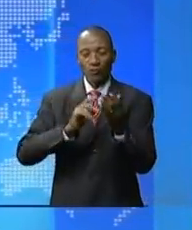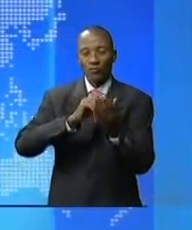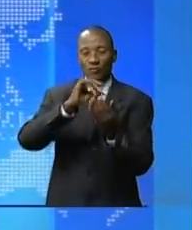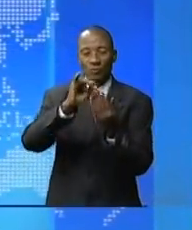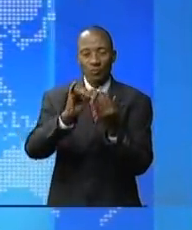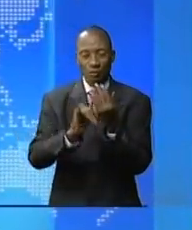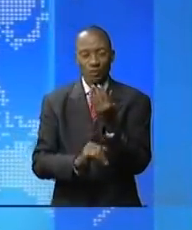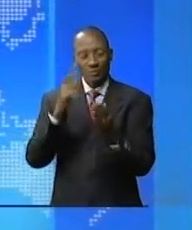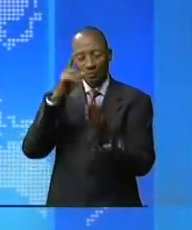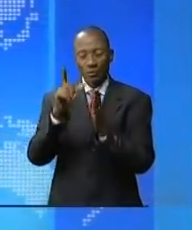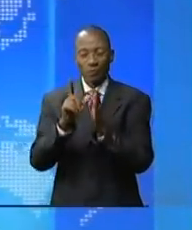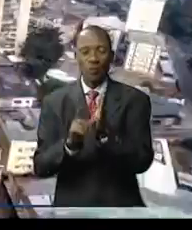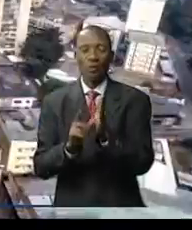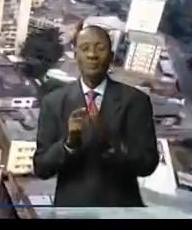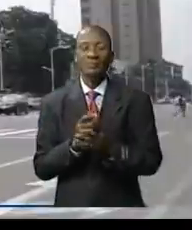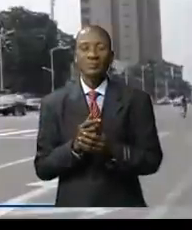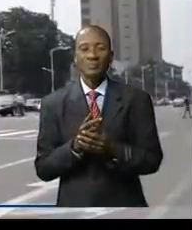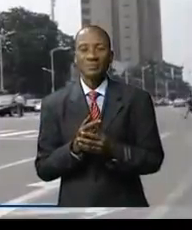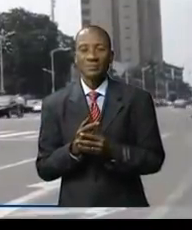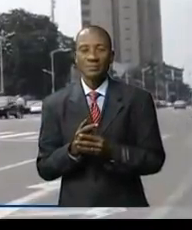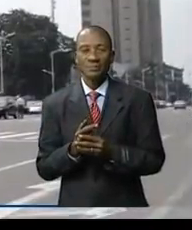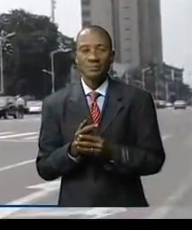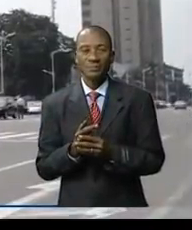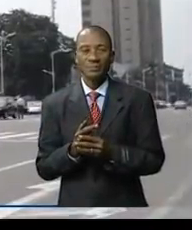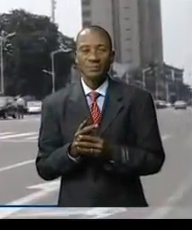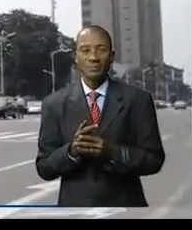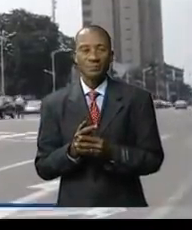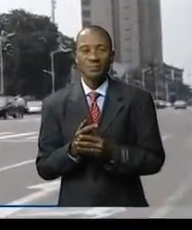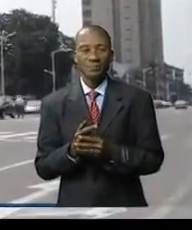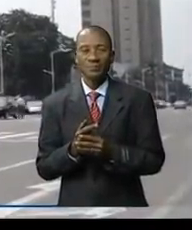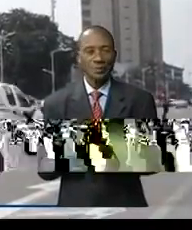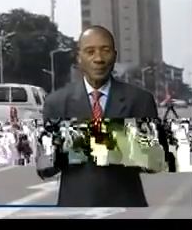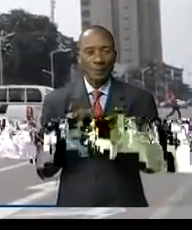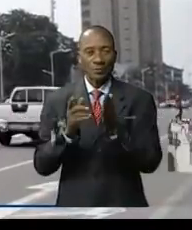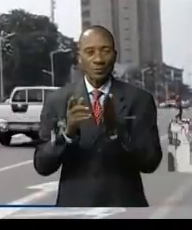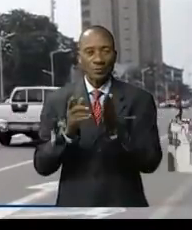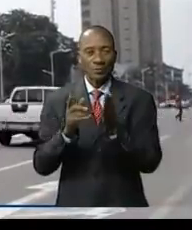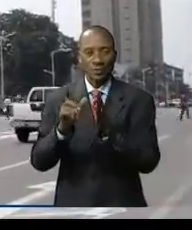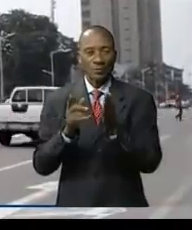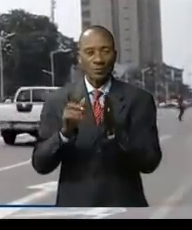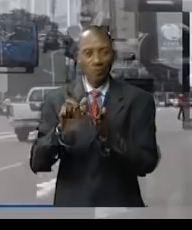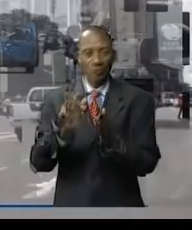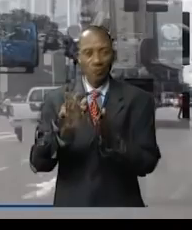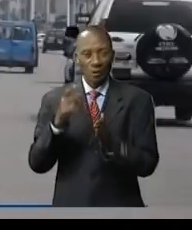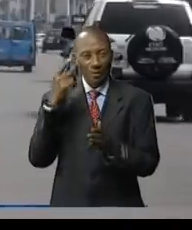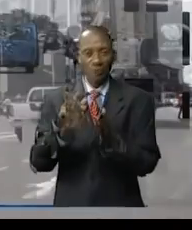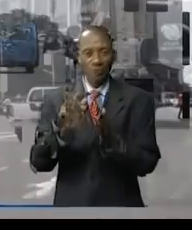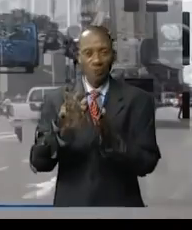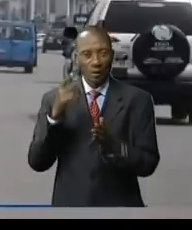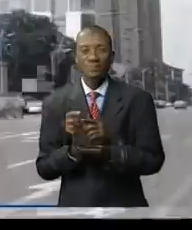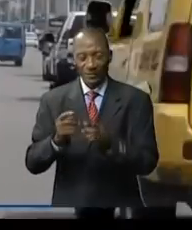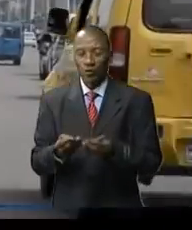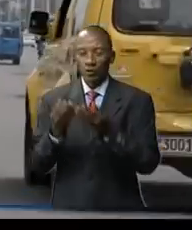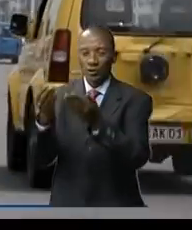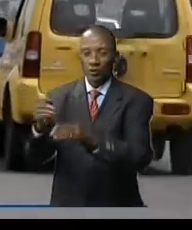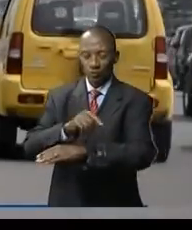députés nationaux. La proposition de loi sur la congolité déposée au bureau des députés